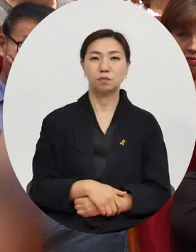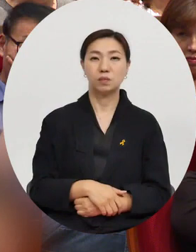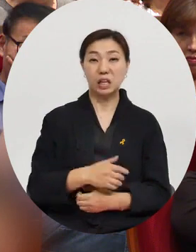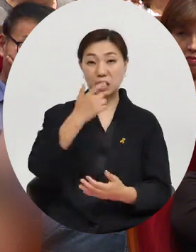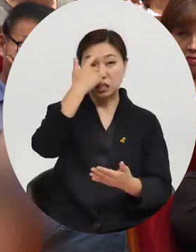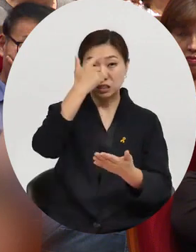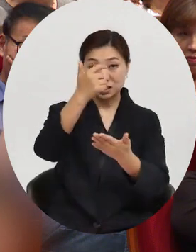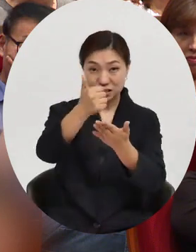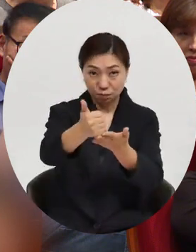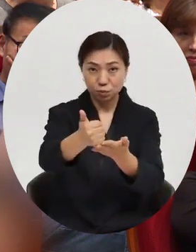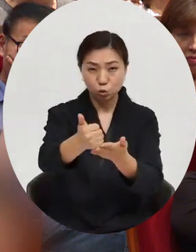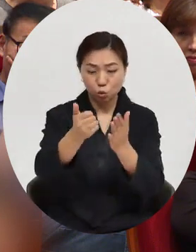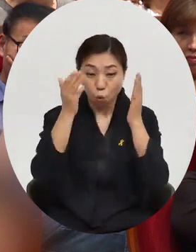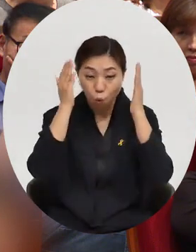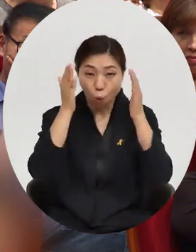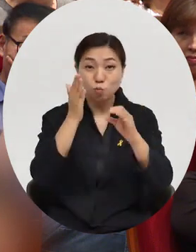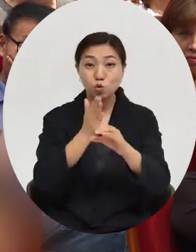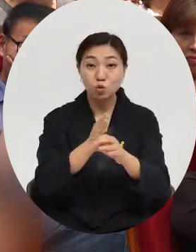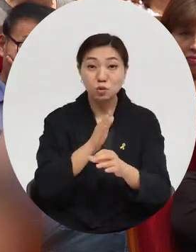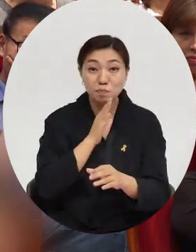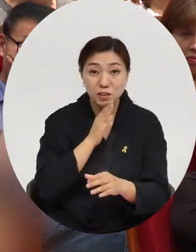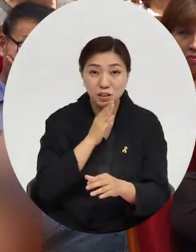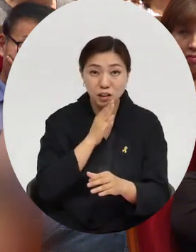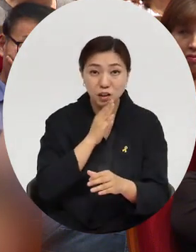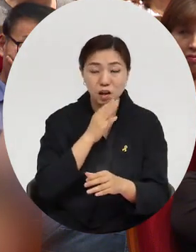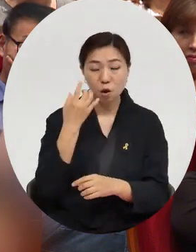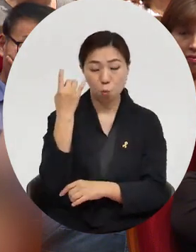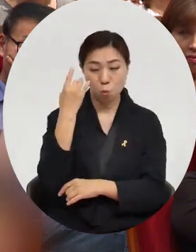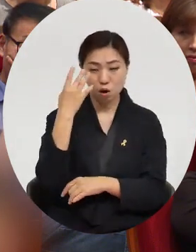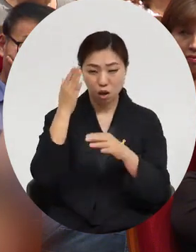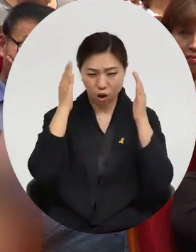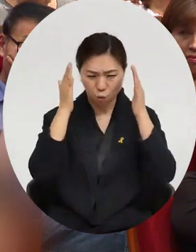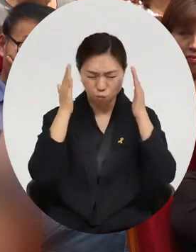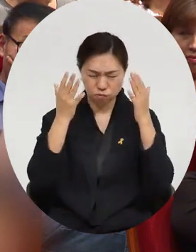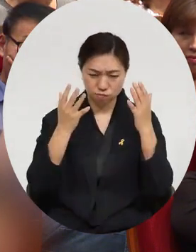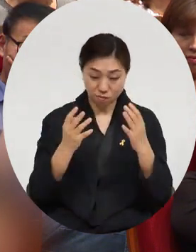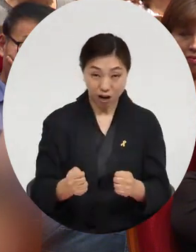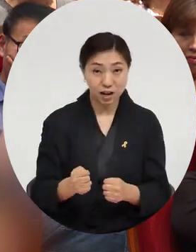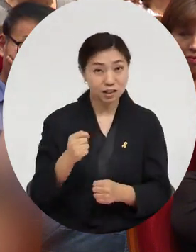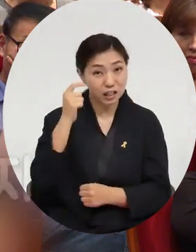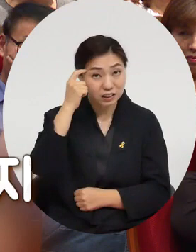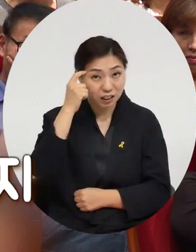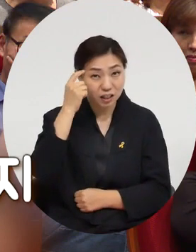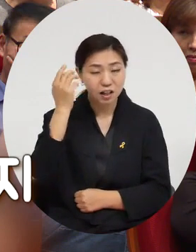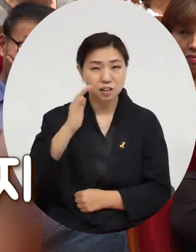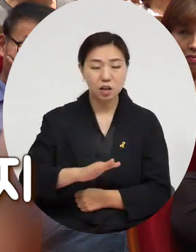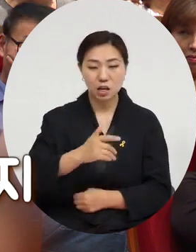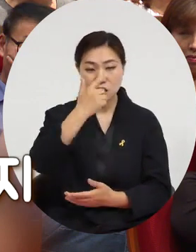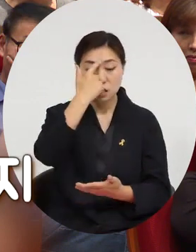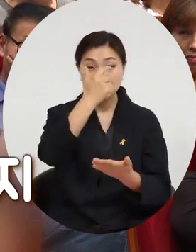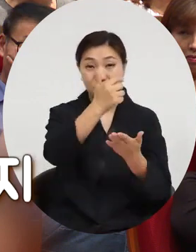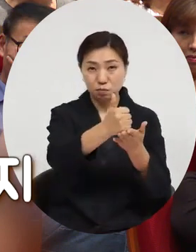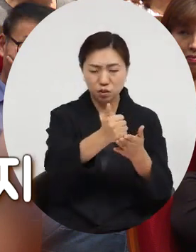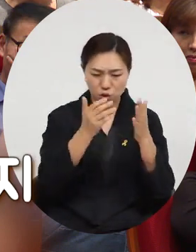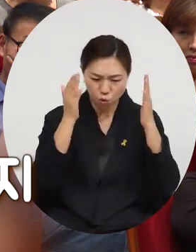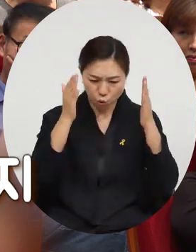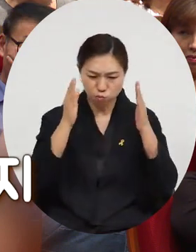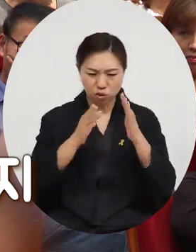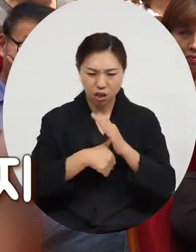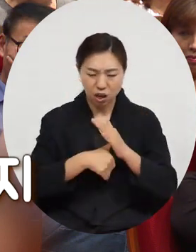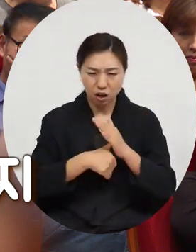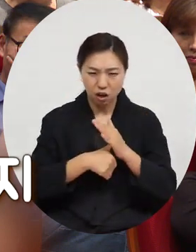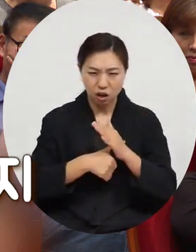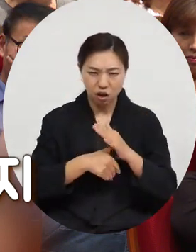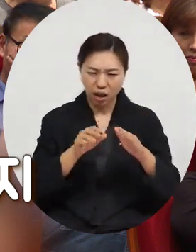이제 스님도 공부를 이제 좀 하시는 분이지 않습니까? 원래 많이 하시는 걸로 아는데, 스님은 이렇게 공부하면서